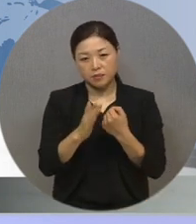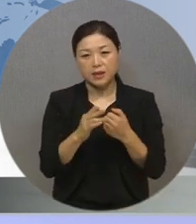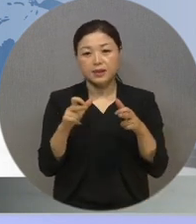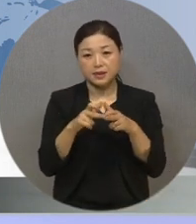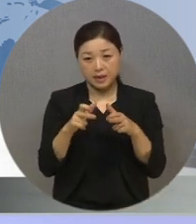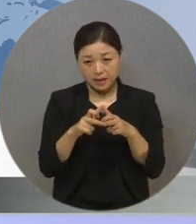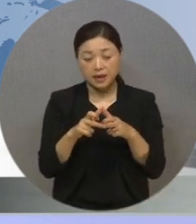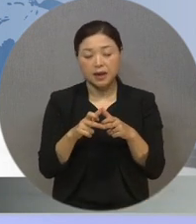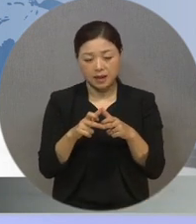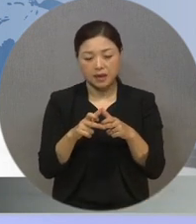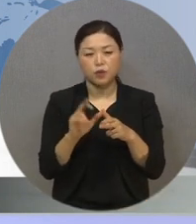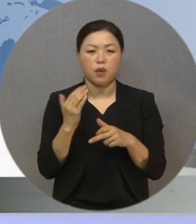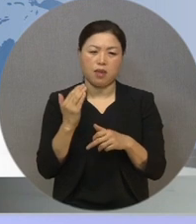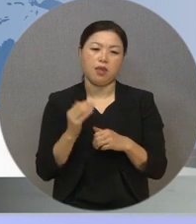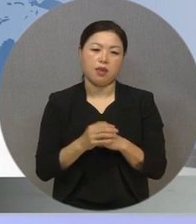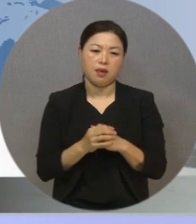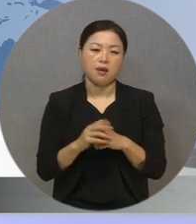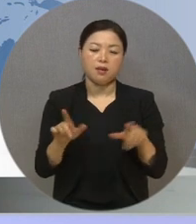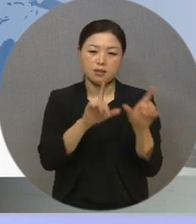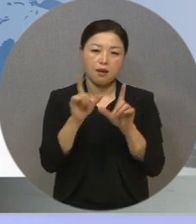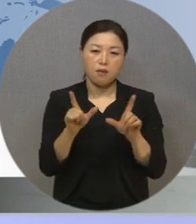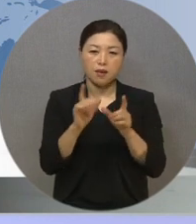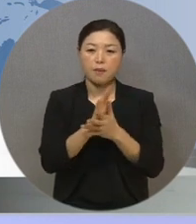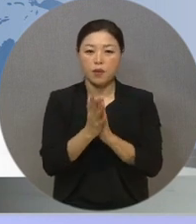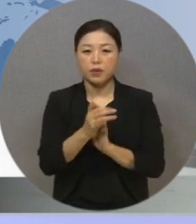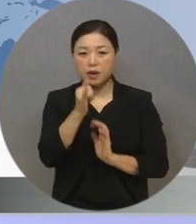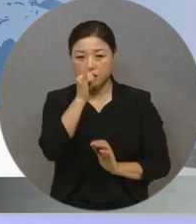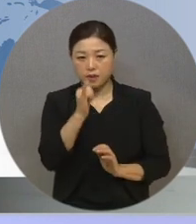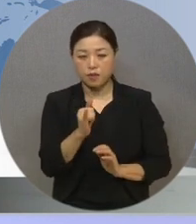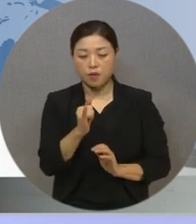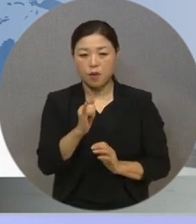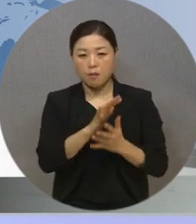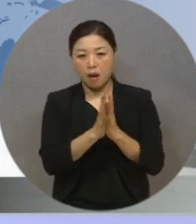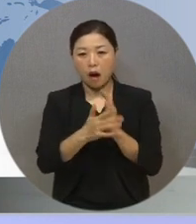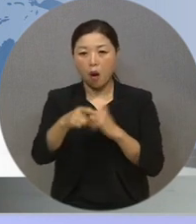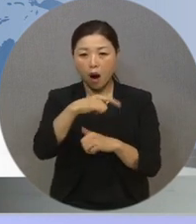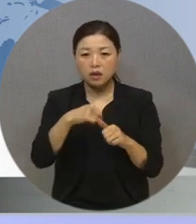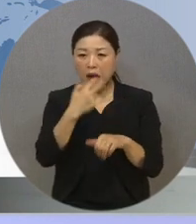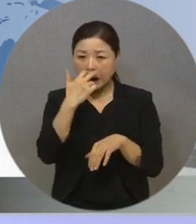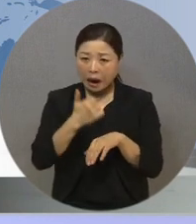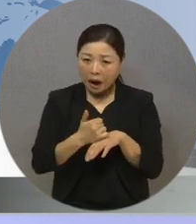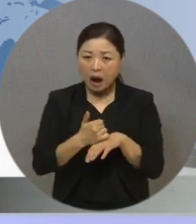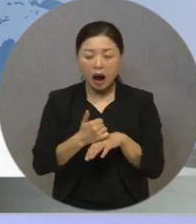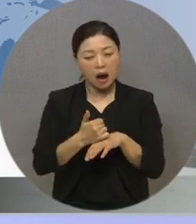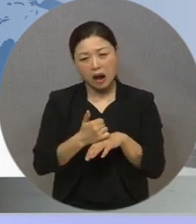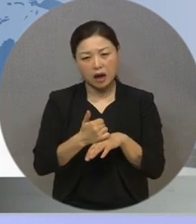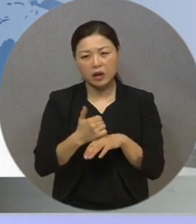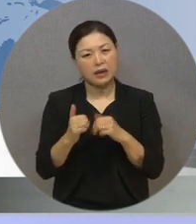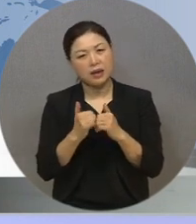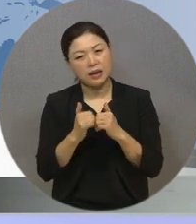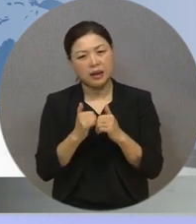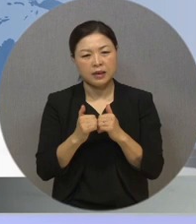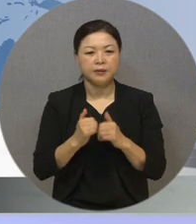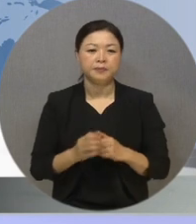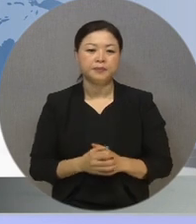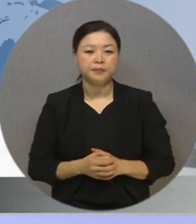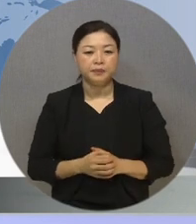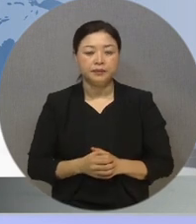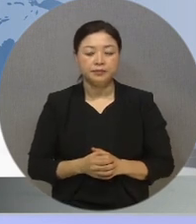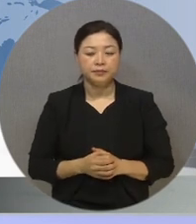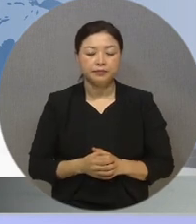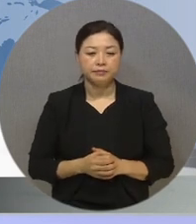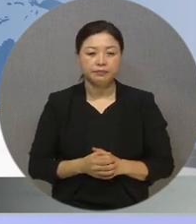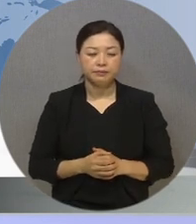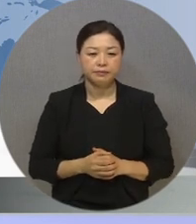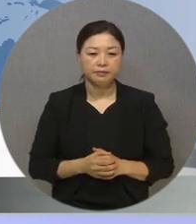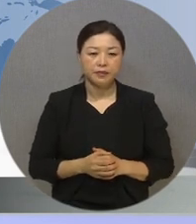갖게 되는 경우 이 생활에 변화가 생기게 되고 바뀐 환경에 적응하기란 쉽지 않습니다. 또한 비장애인에게